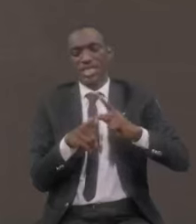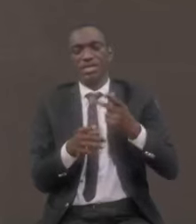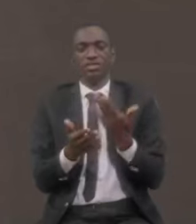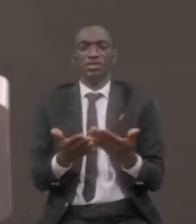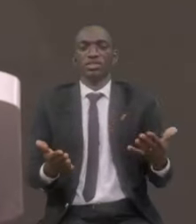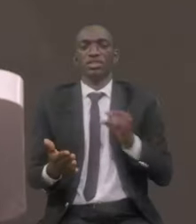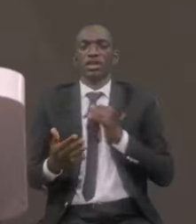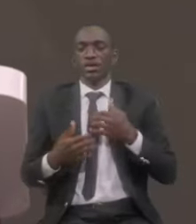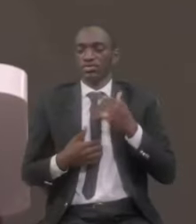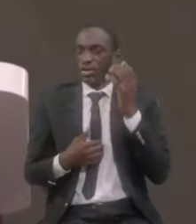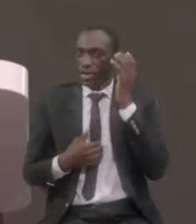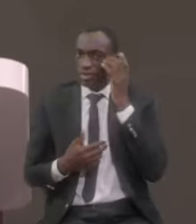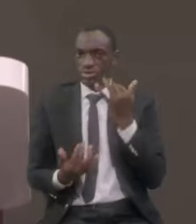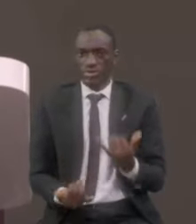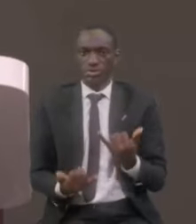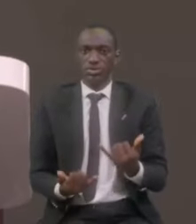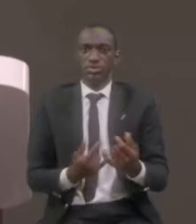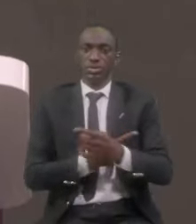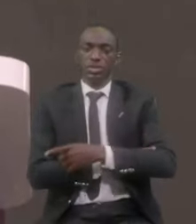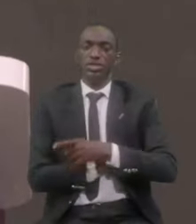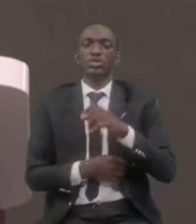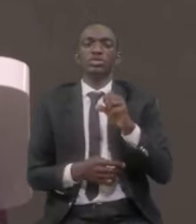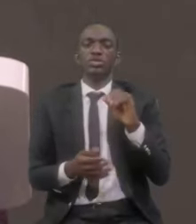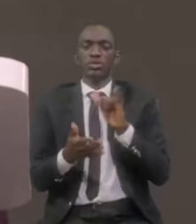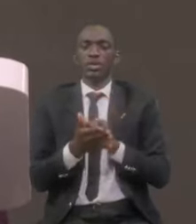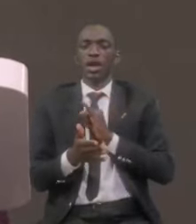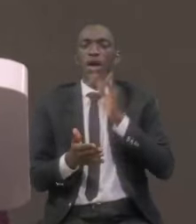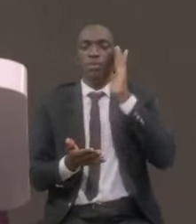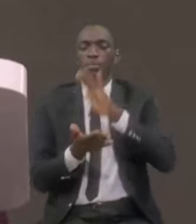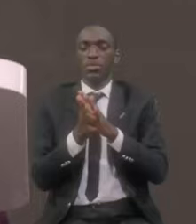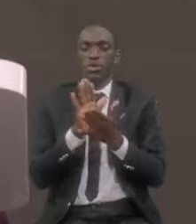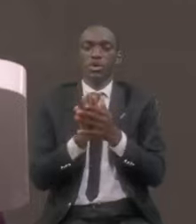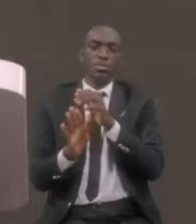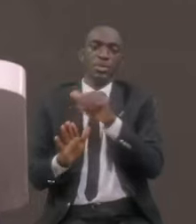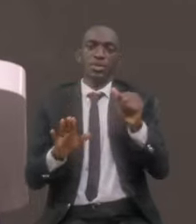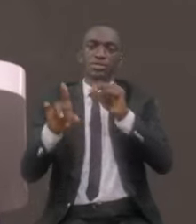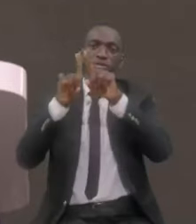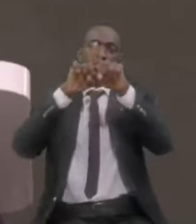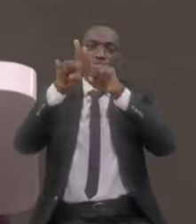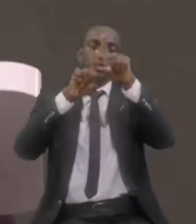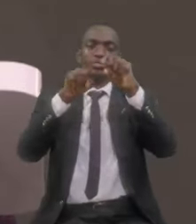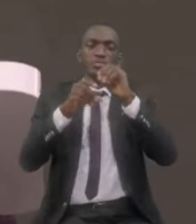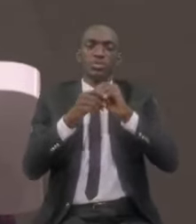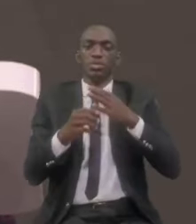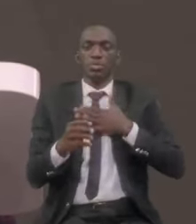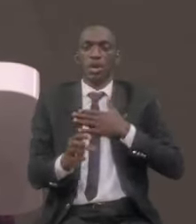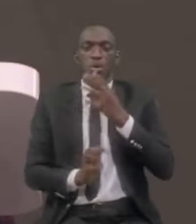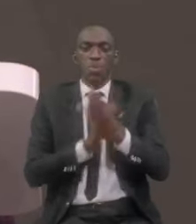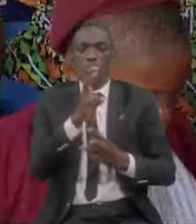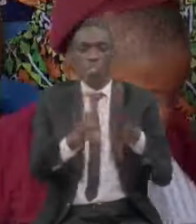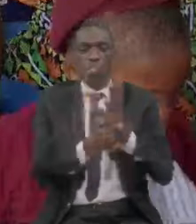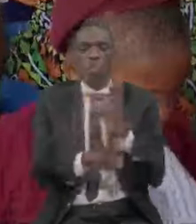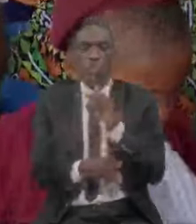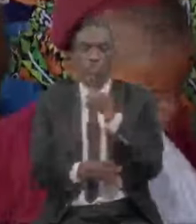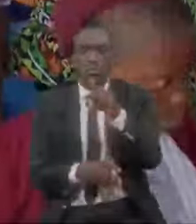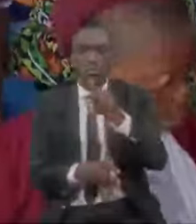entendues aujourd'hui pour que je puisse devenir étoile dans mon monde, où es-tu là-bas? Lève la